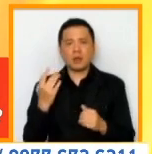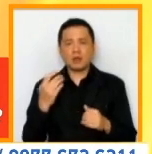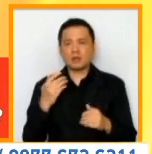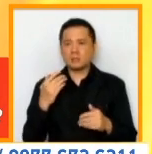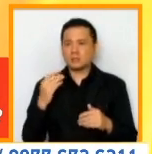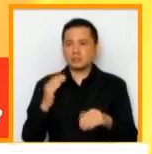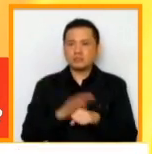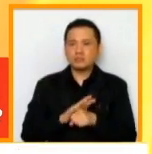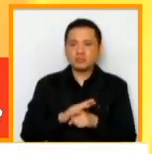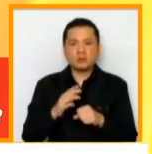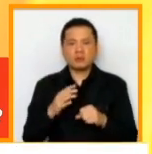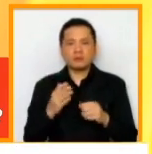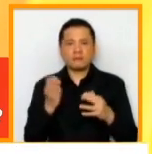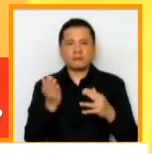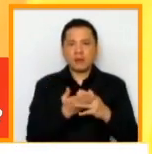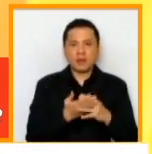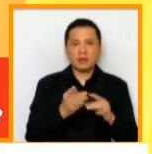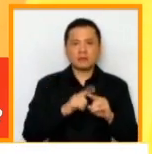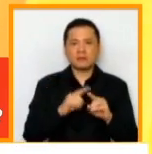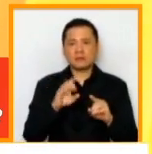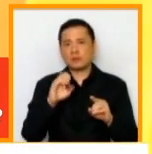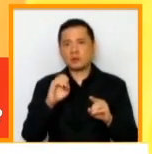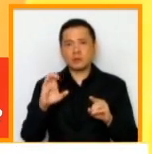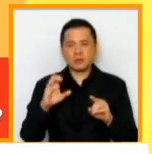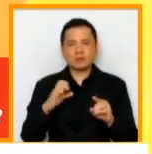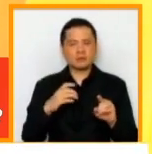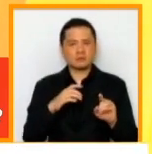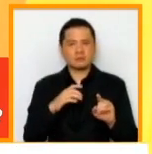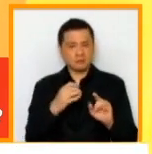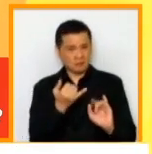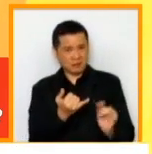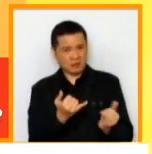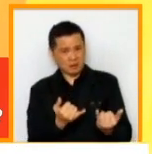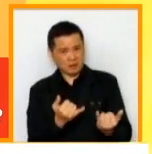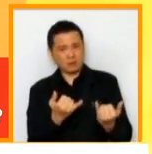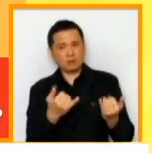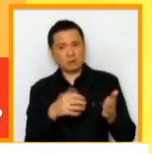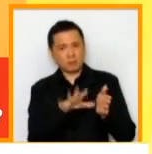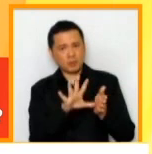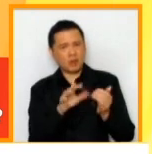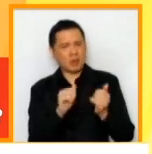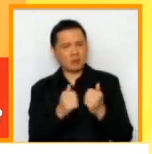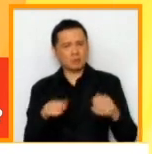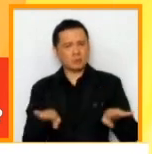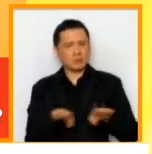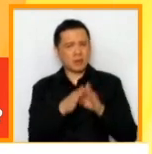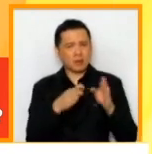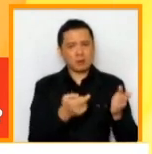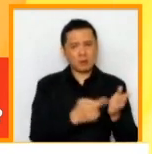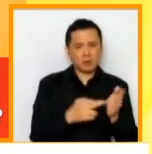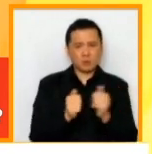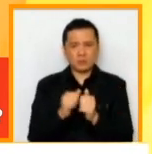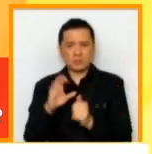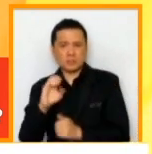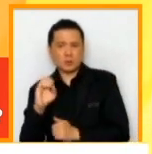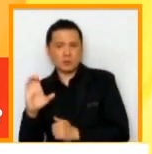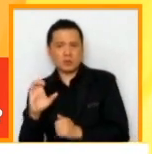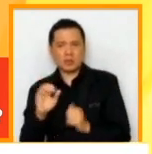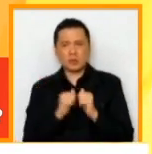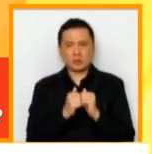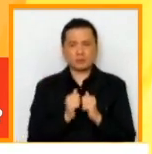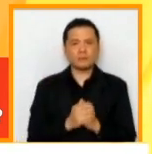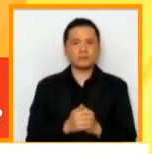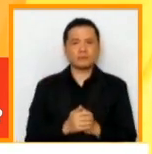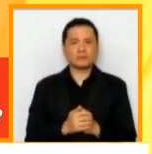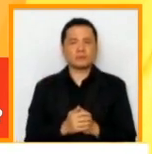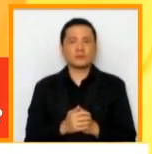Candidacy. So hindi natin malayan paano gagawin ng COMELEC ng sabay-sabay yun. At saka sana talagang hindi tayong mga Pilipino last minute kasi,